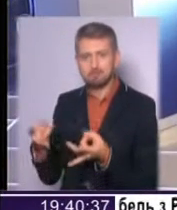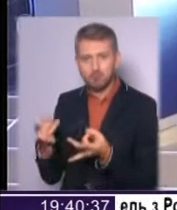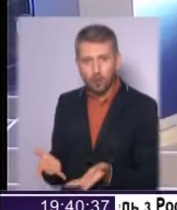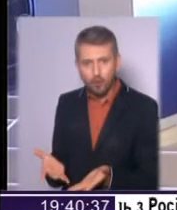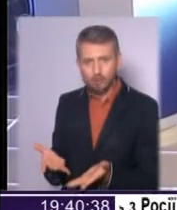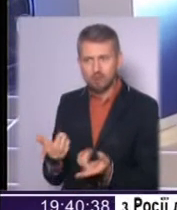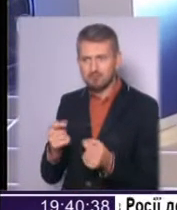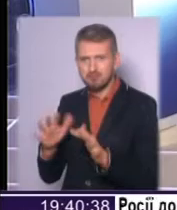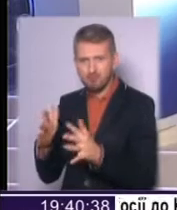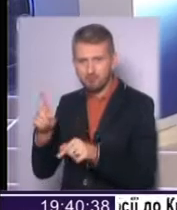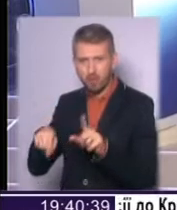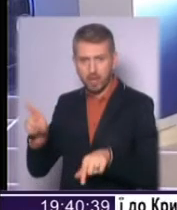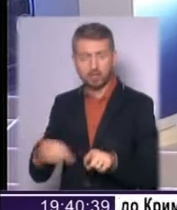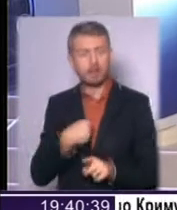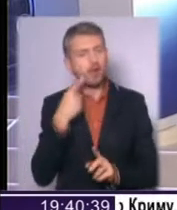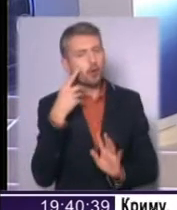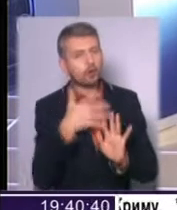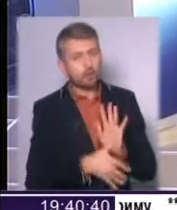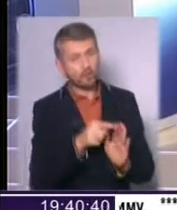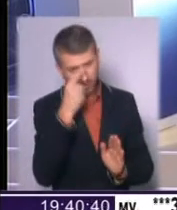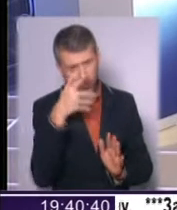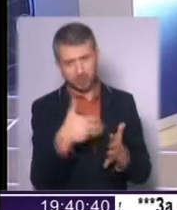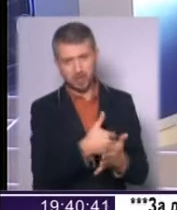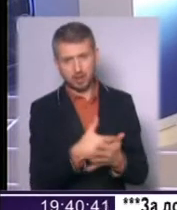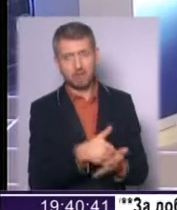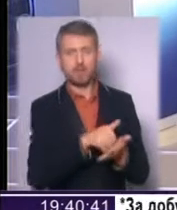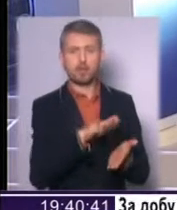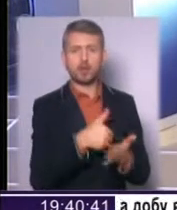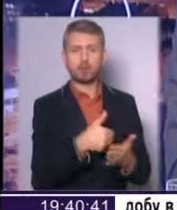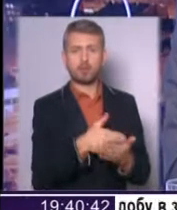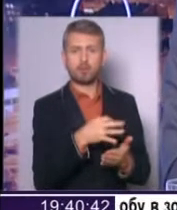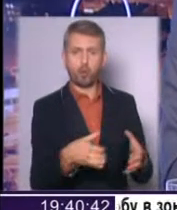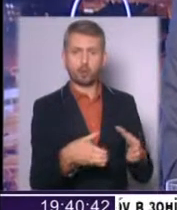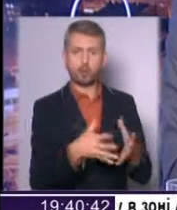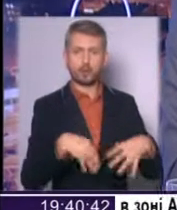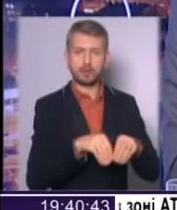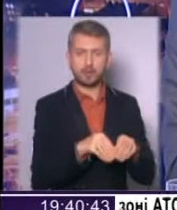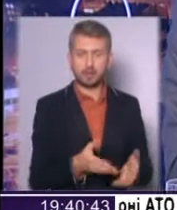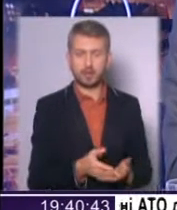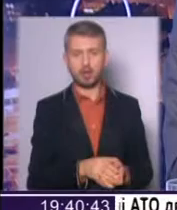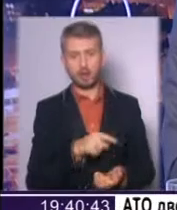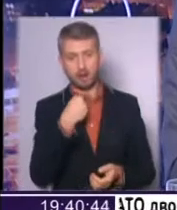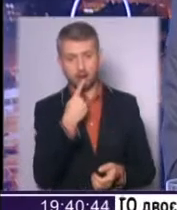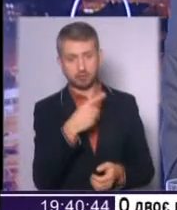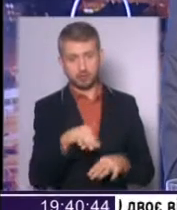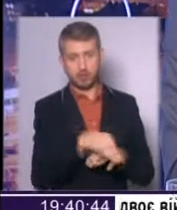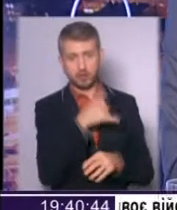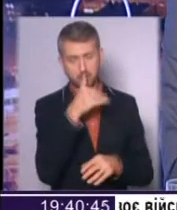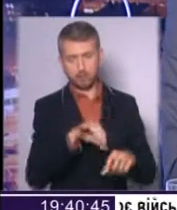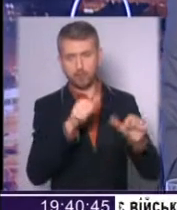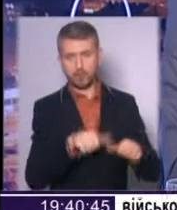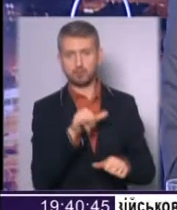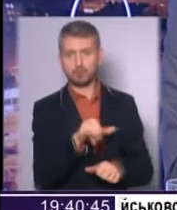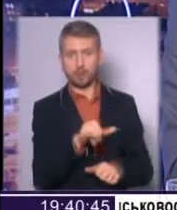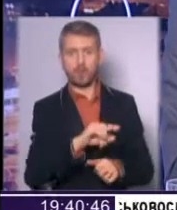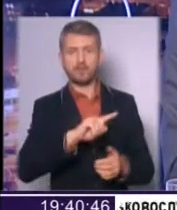коли і на якій підставі відмовили в наданні субсидій. Там, де я робив депутатські звернення, то зазвичай людям надавали субсидію,